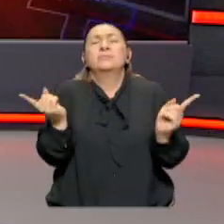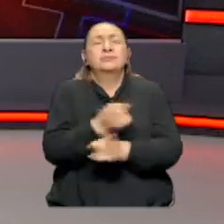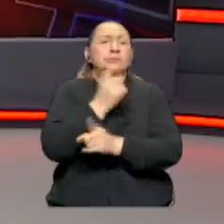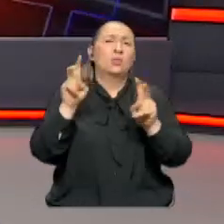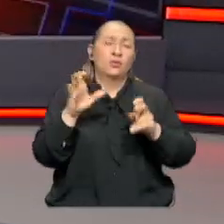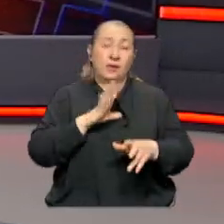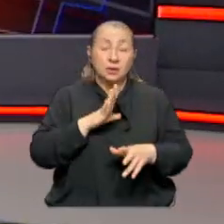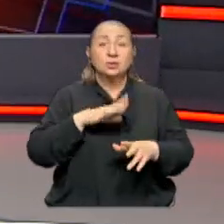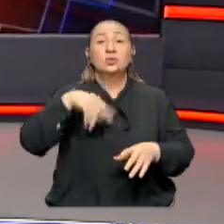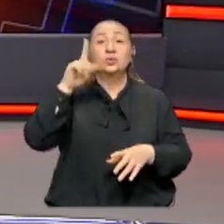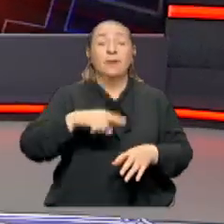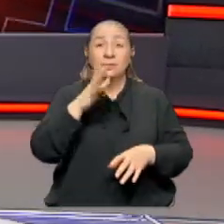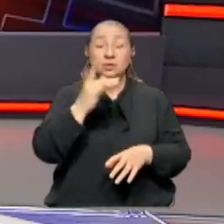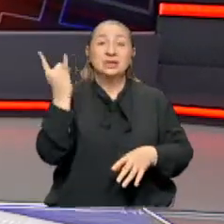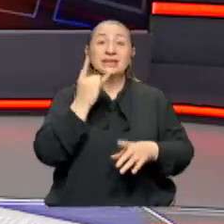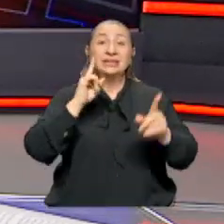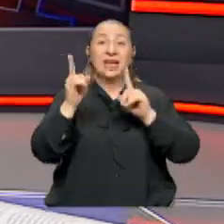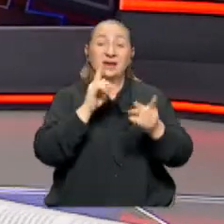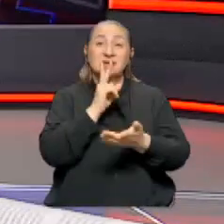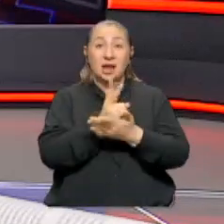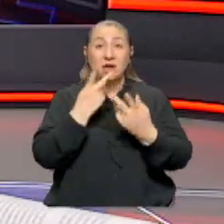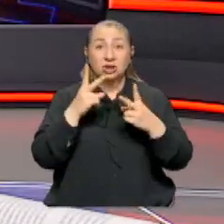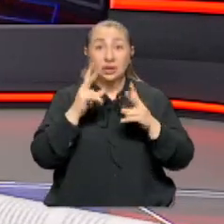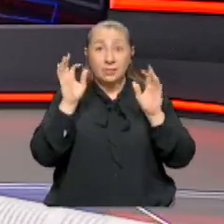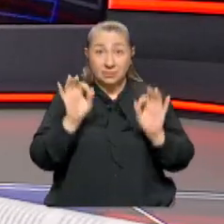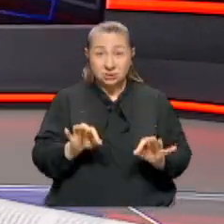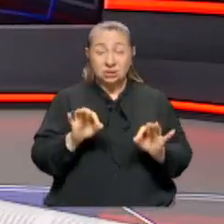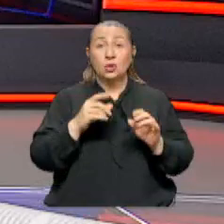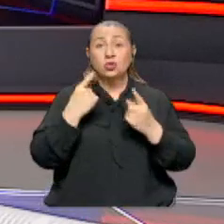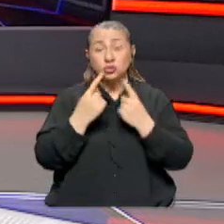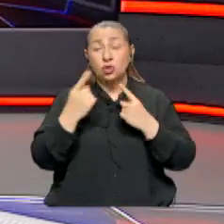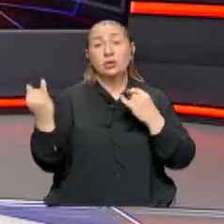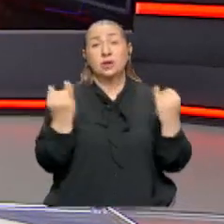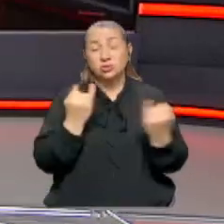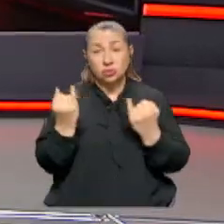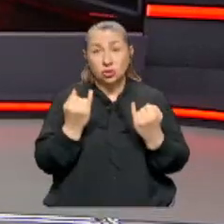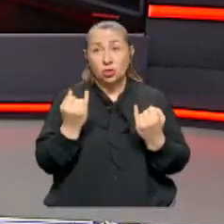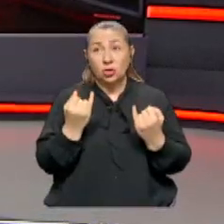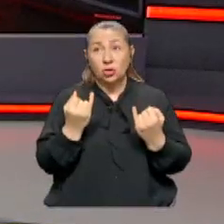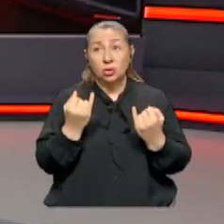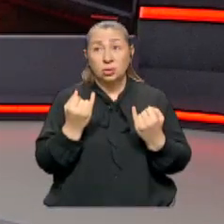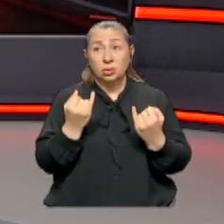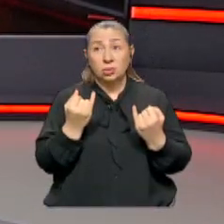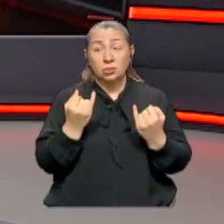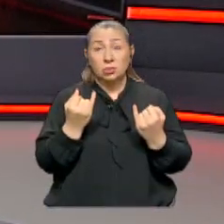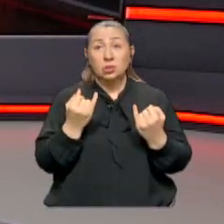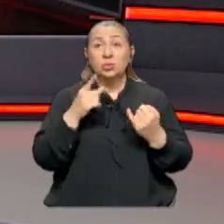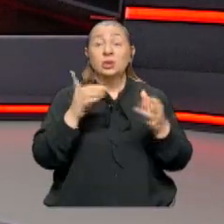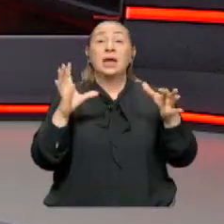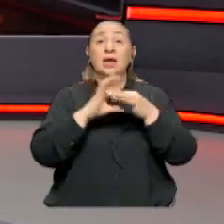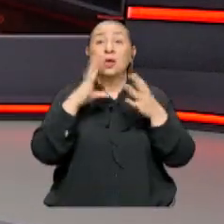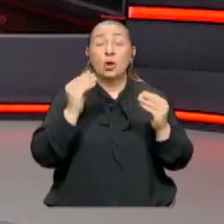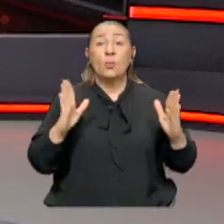Gündem biliyorsunuz Gezi davası kararları açıklandığından beri konuşuluyor, tartışılıyor. Bununla ilgili